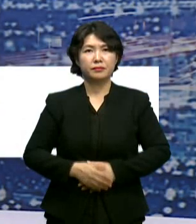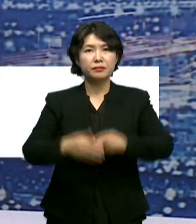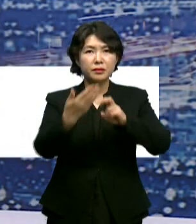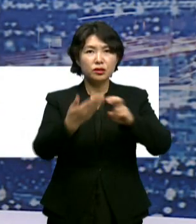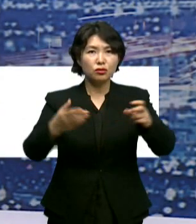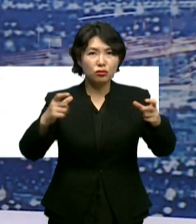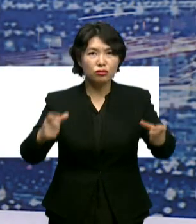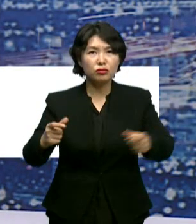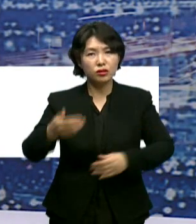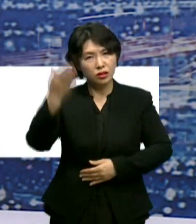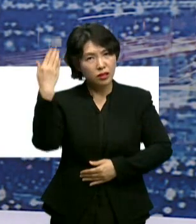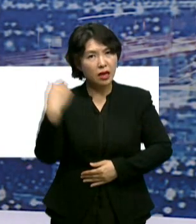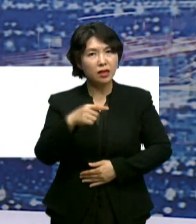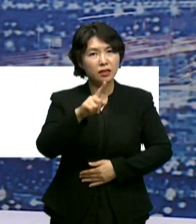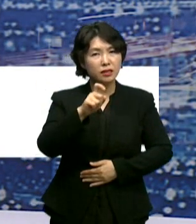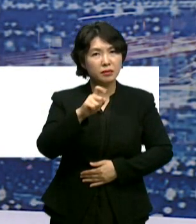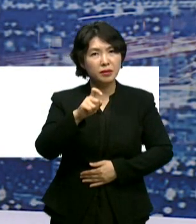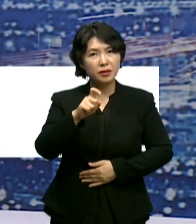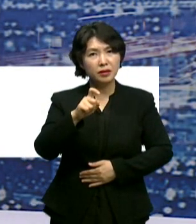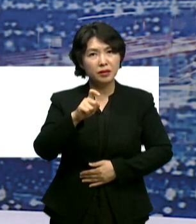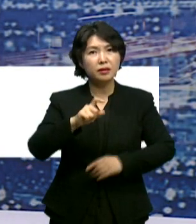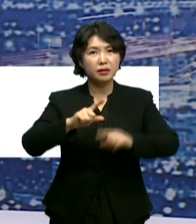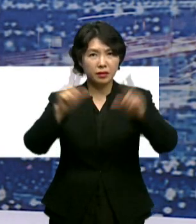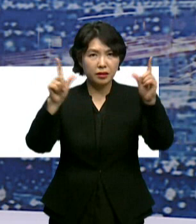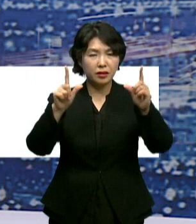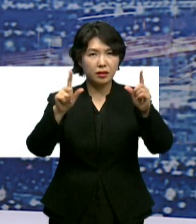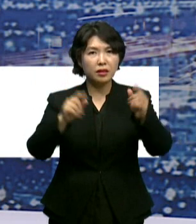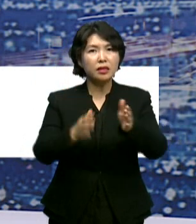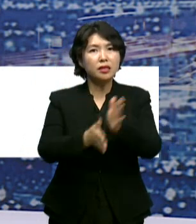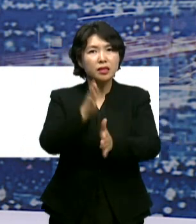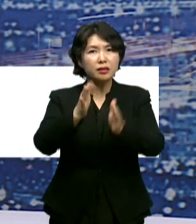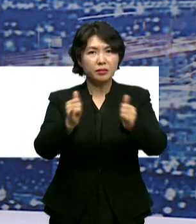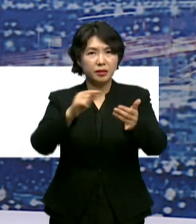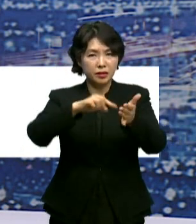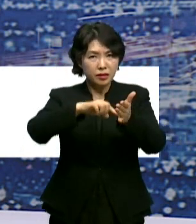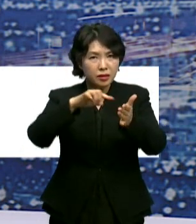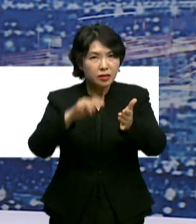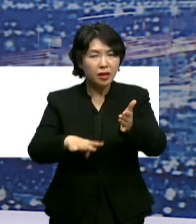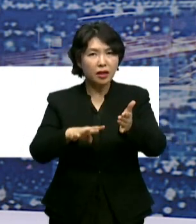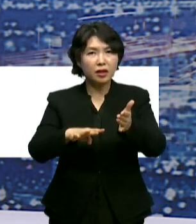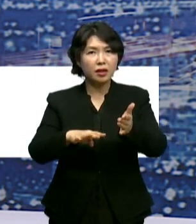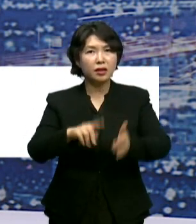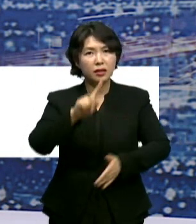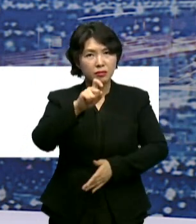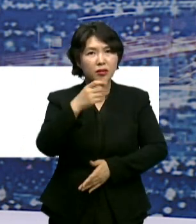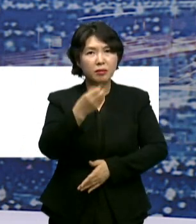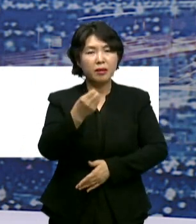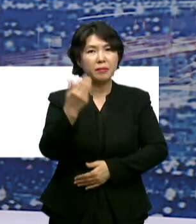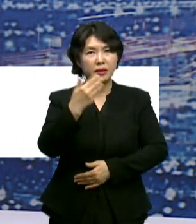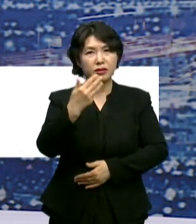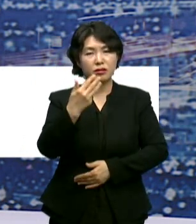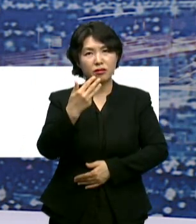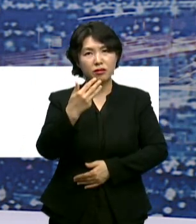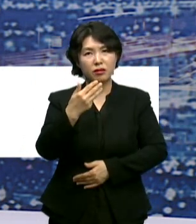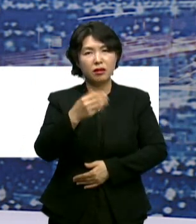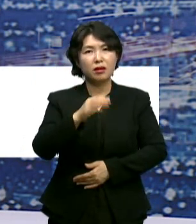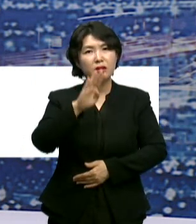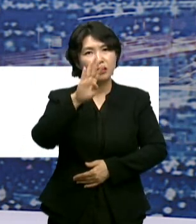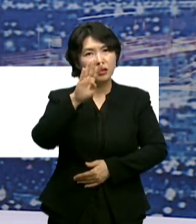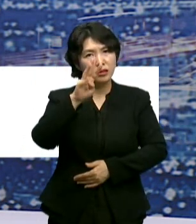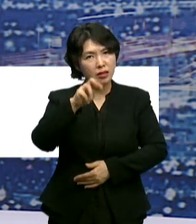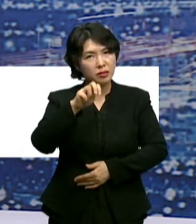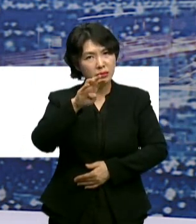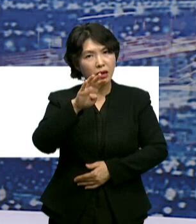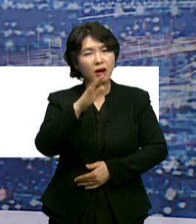미출구가 지난 11일 8월 주민세 개인분 사업소분 16만 8천여 건, 약 34억 8천만